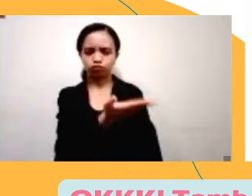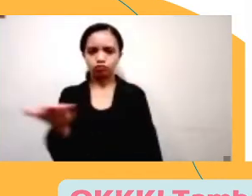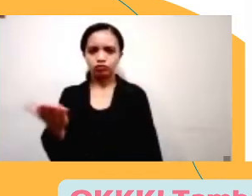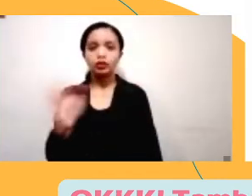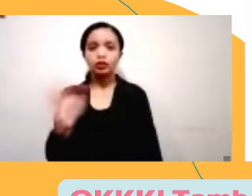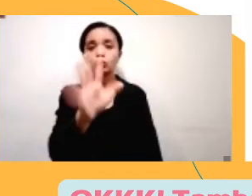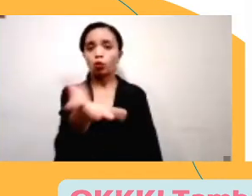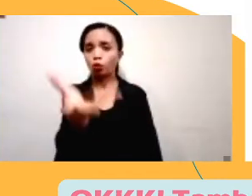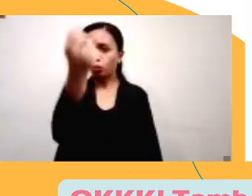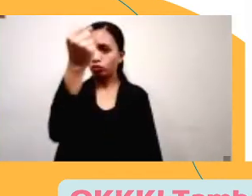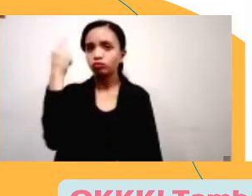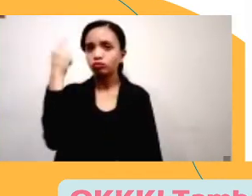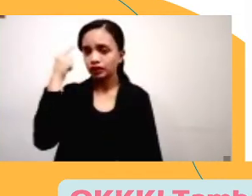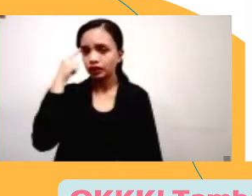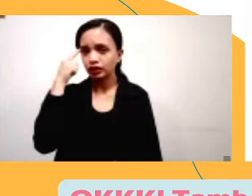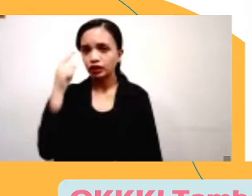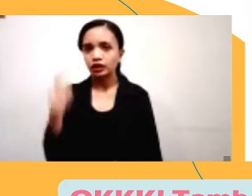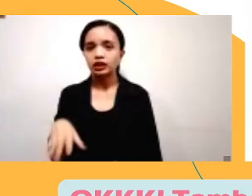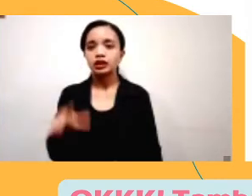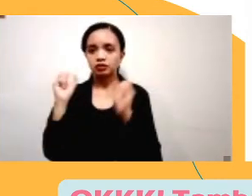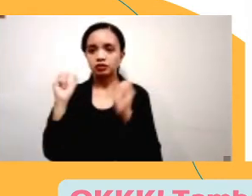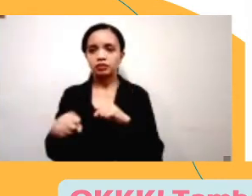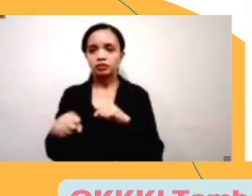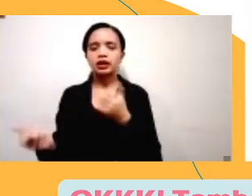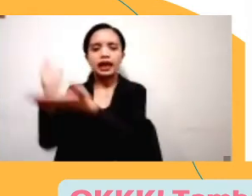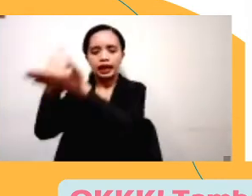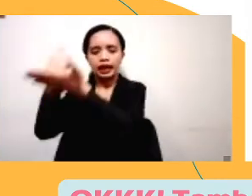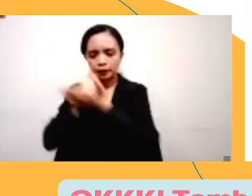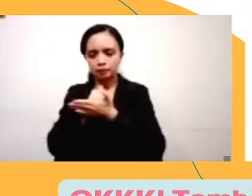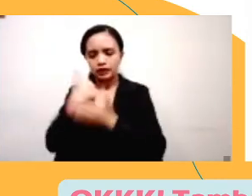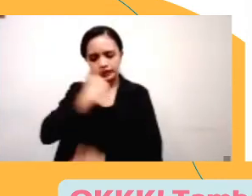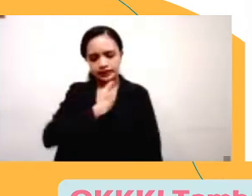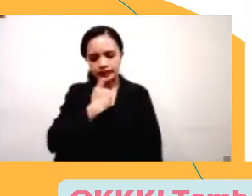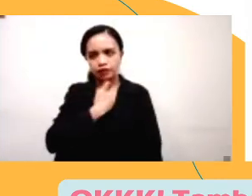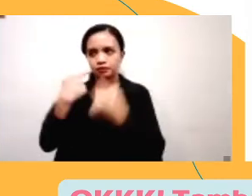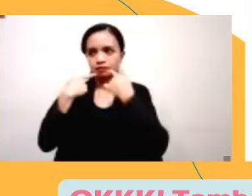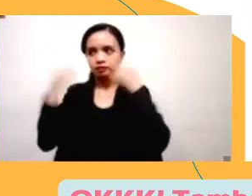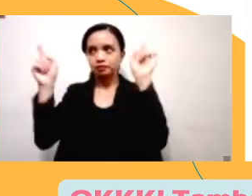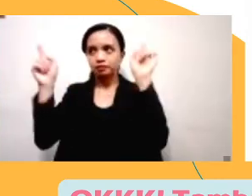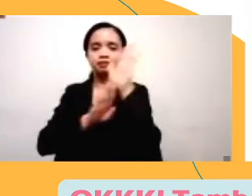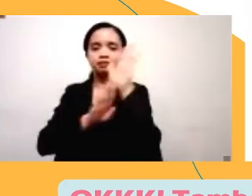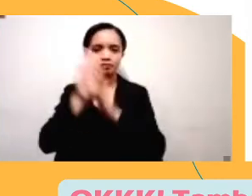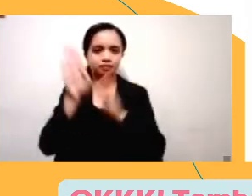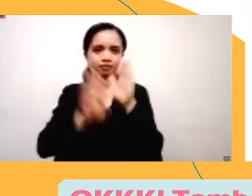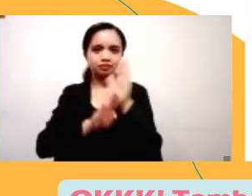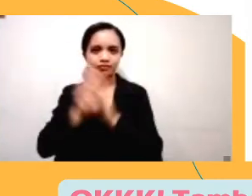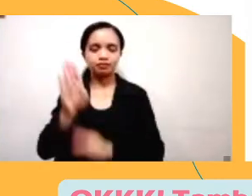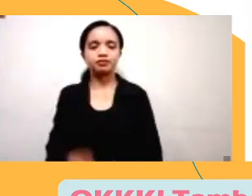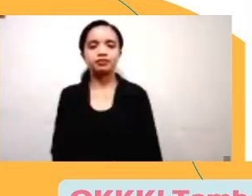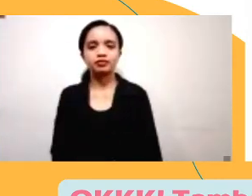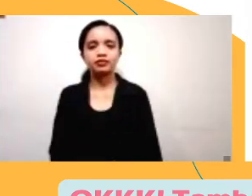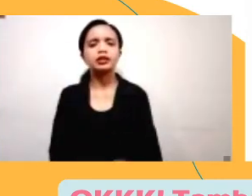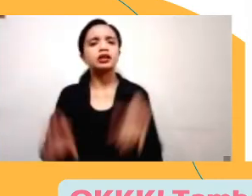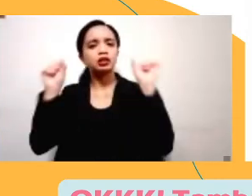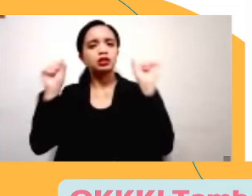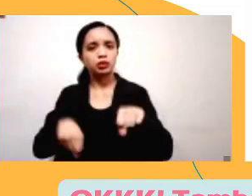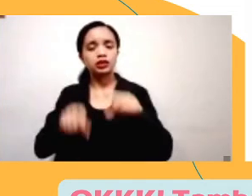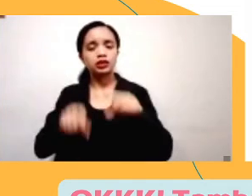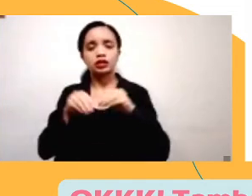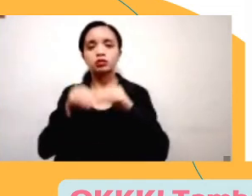palagay ay nakaambag sa inyong pagyabong bilang isang tao. Okay? Pwede kayong maglagay ng